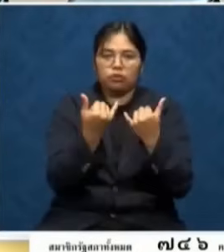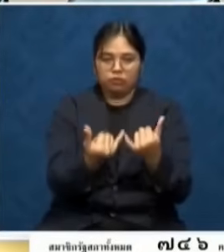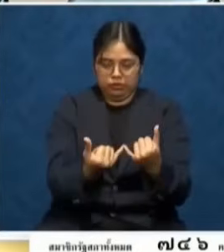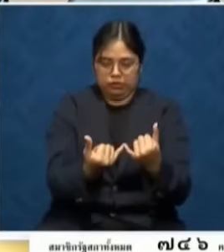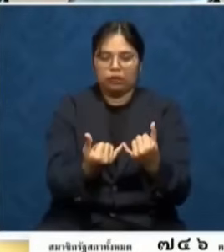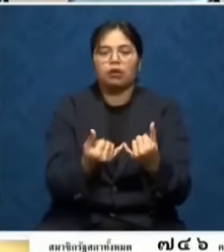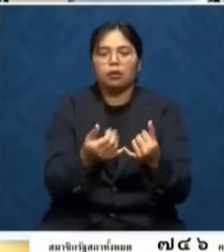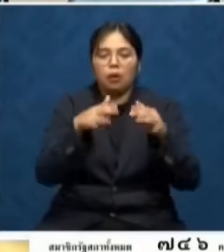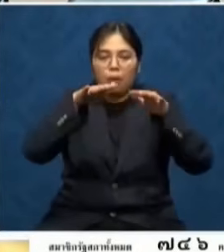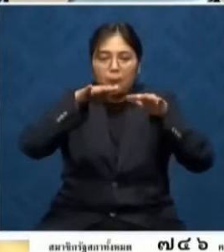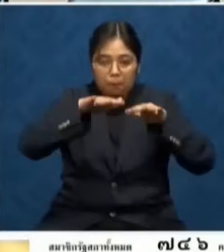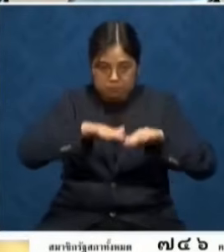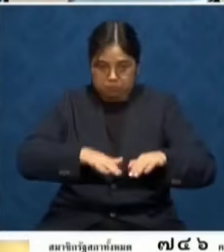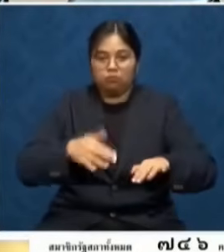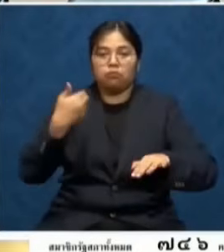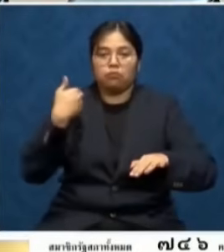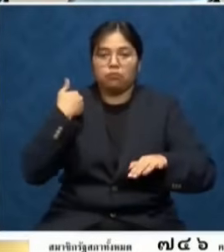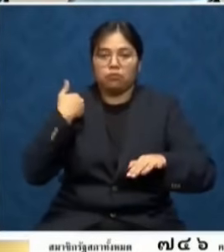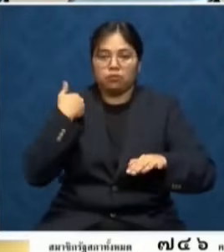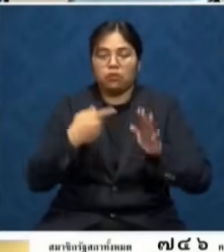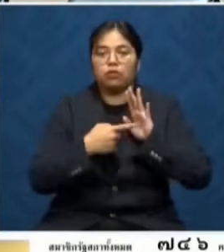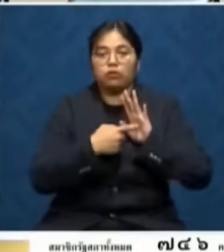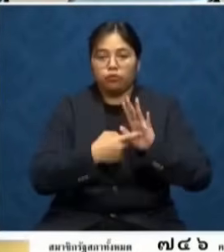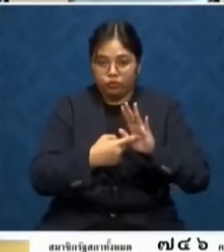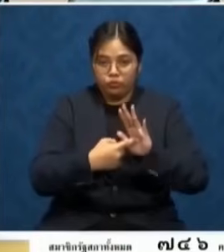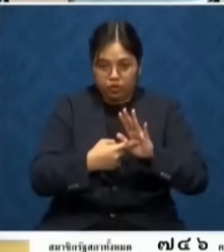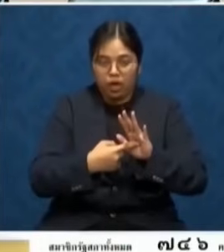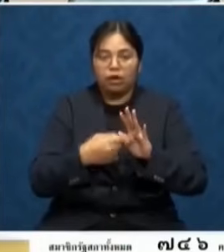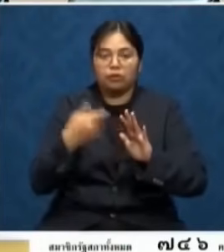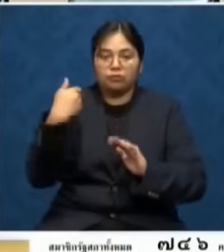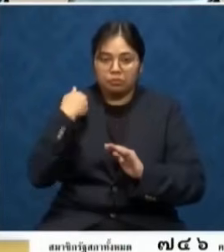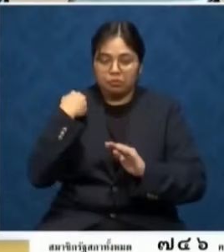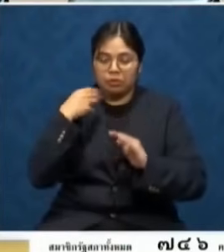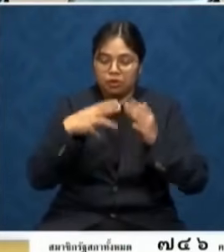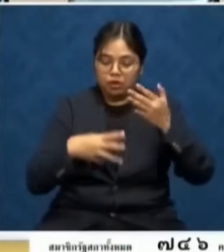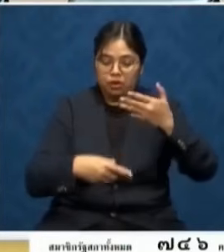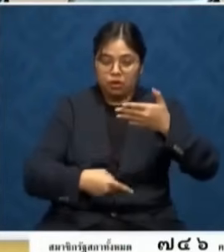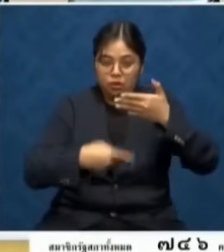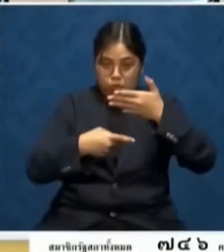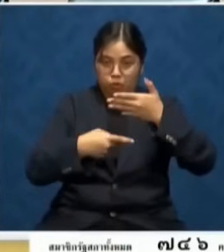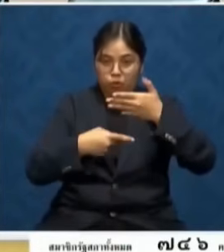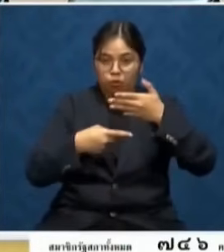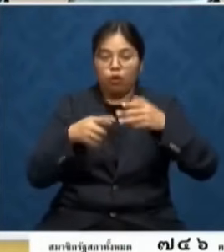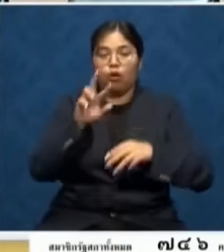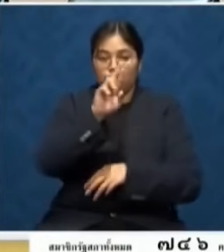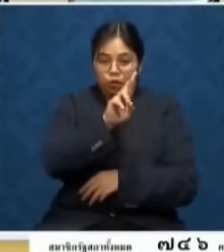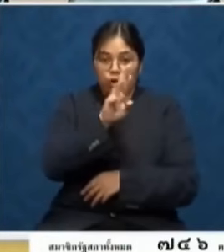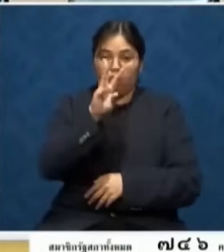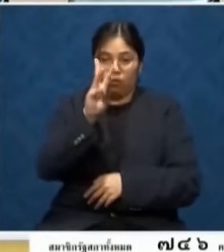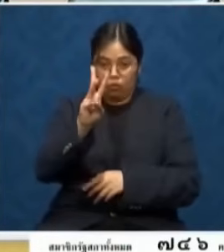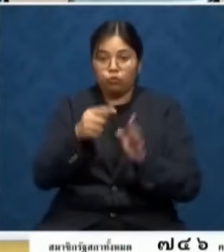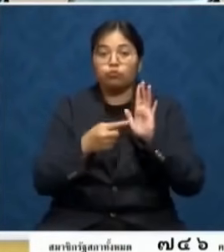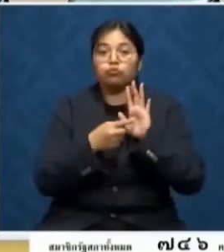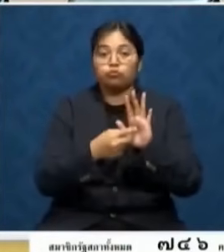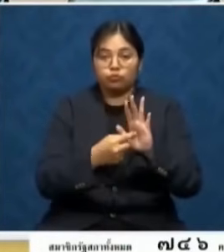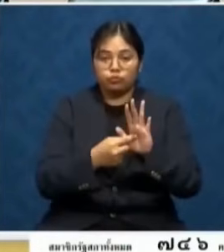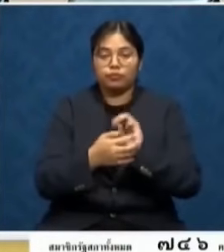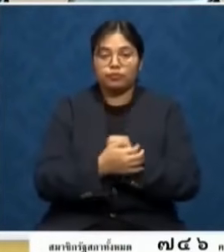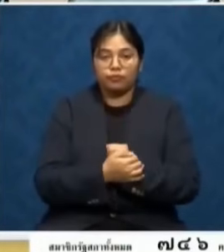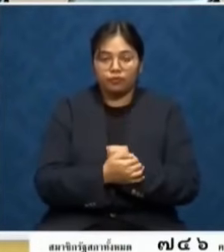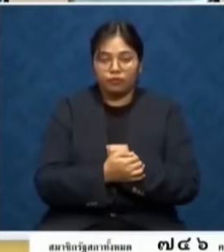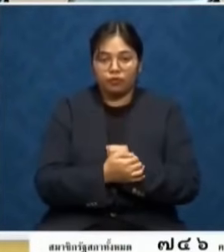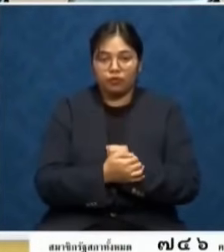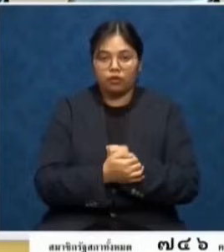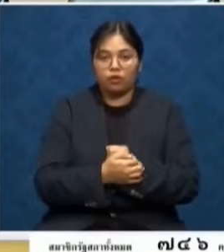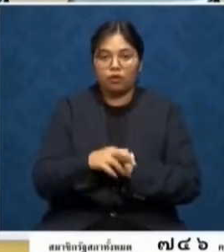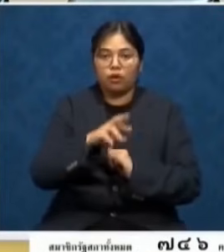คลี่คลายเช่นรัฐประศาสนโนบาย6ข้อของรัชกาลที่6เช่นการที่